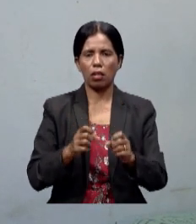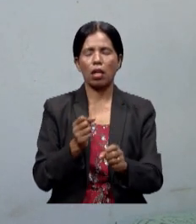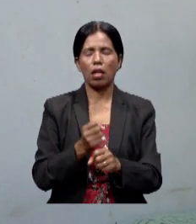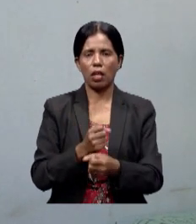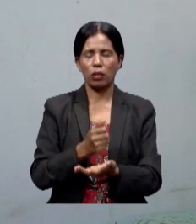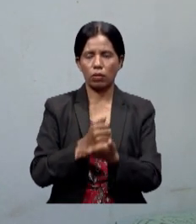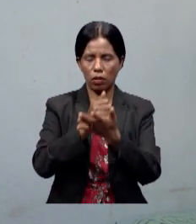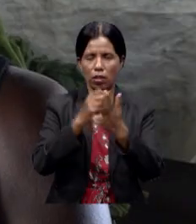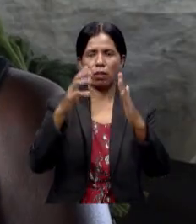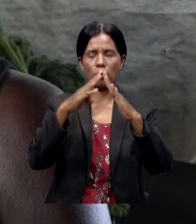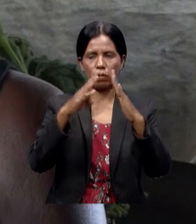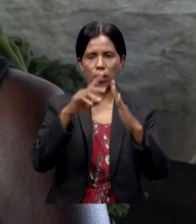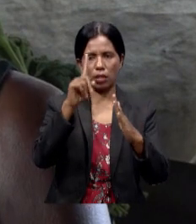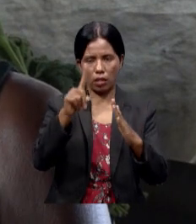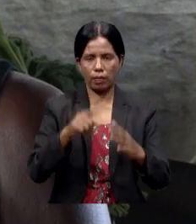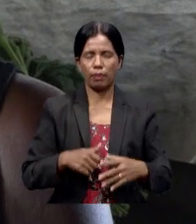balu kita bani apa.